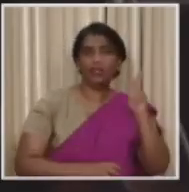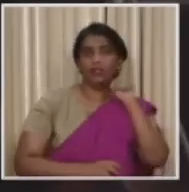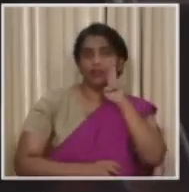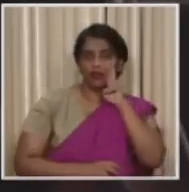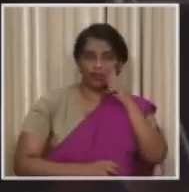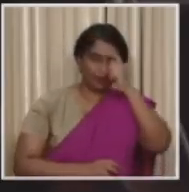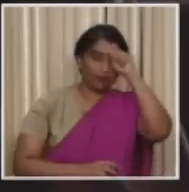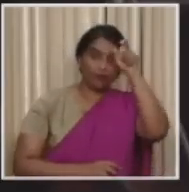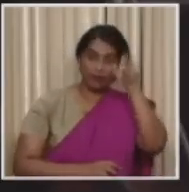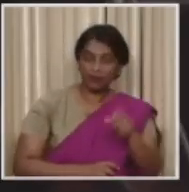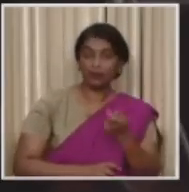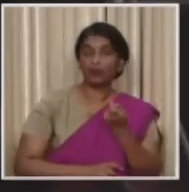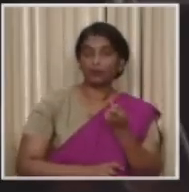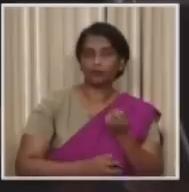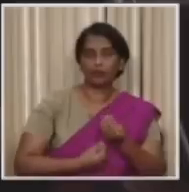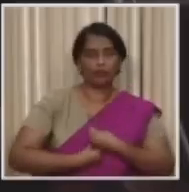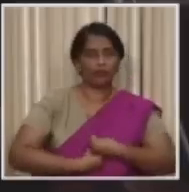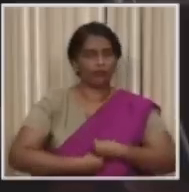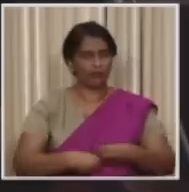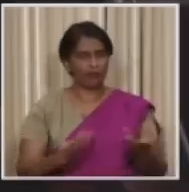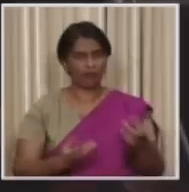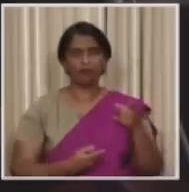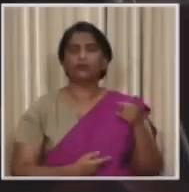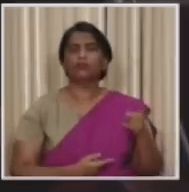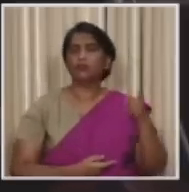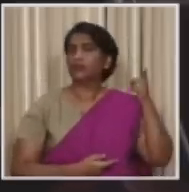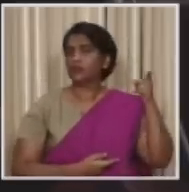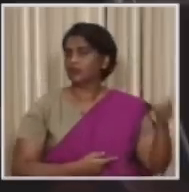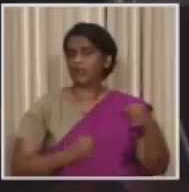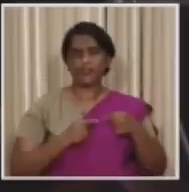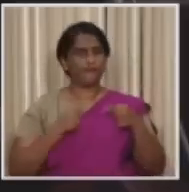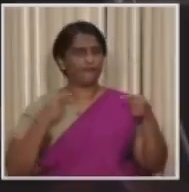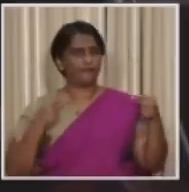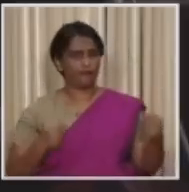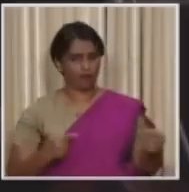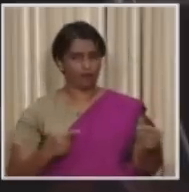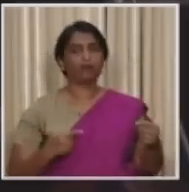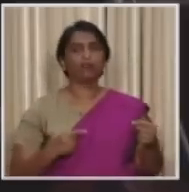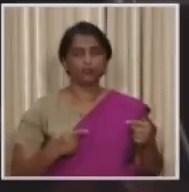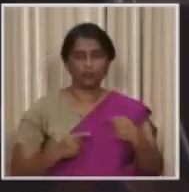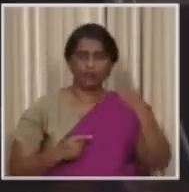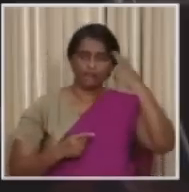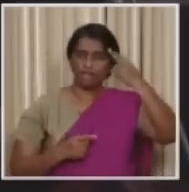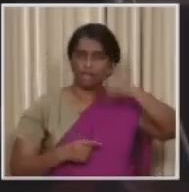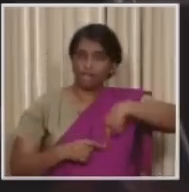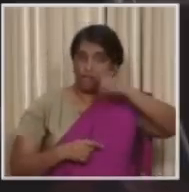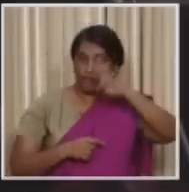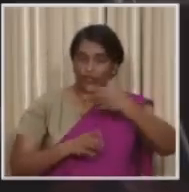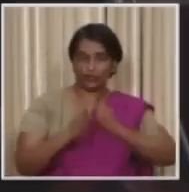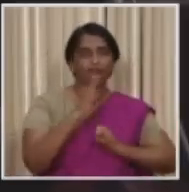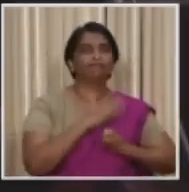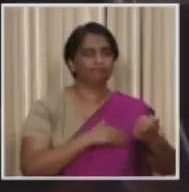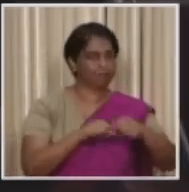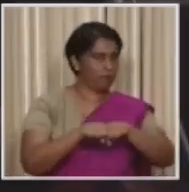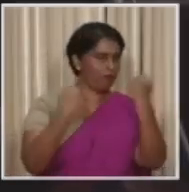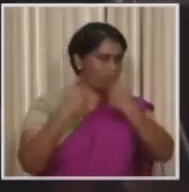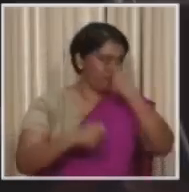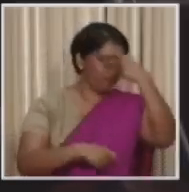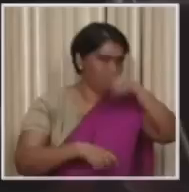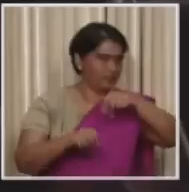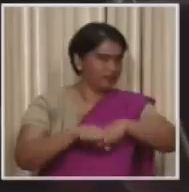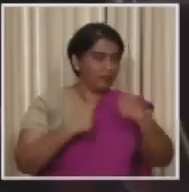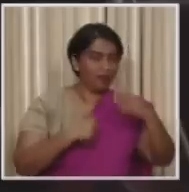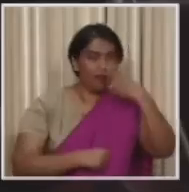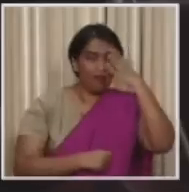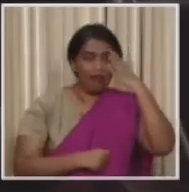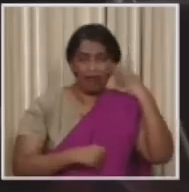Wickremesinghe mathithuma aarthike vinasha kara kiyala etumata erihiva genapu viswasa bangayata pakshawa. Ini Ewa nikah ngamat